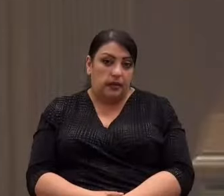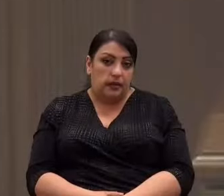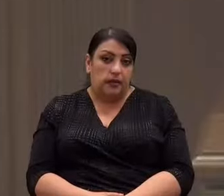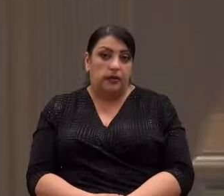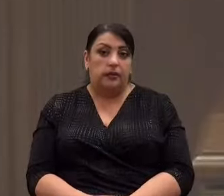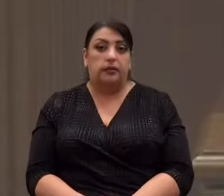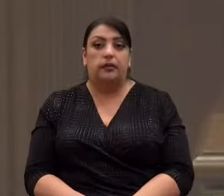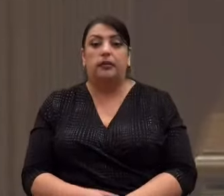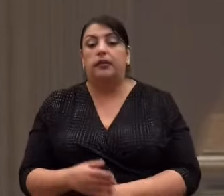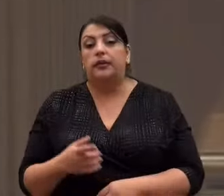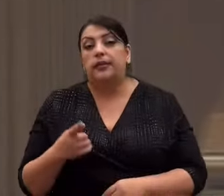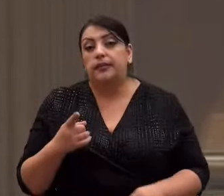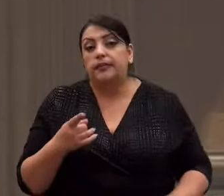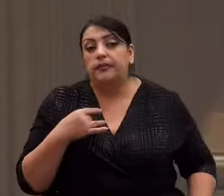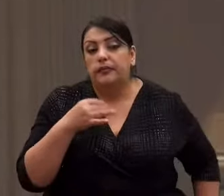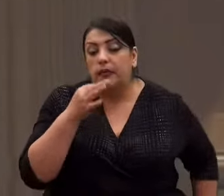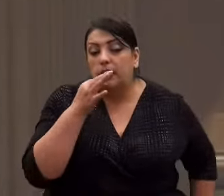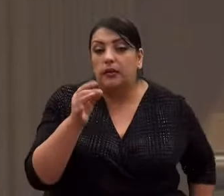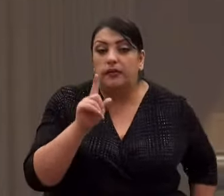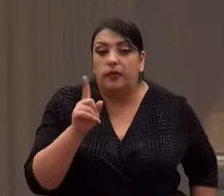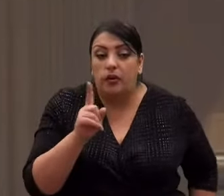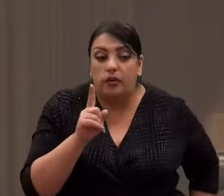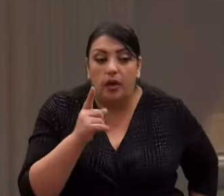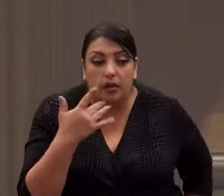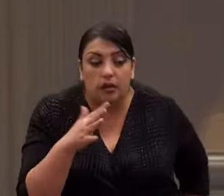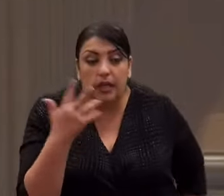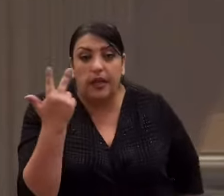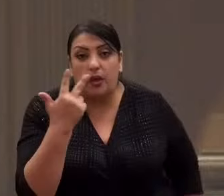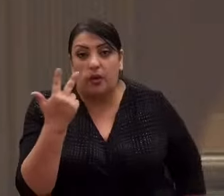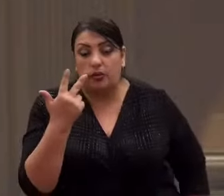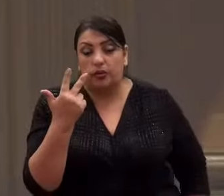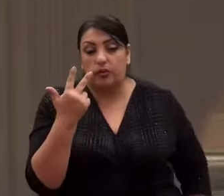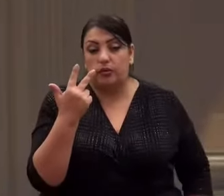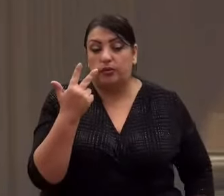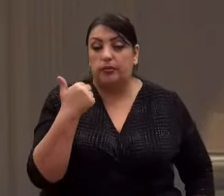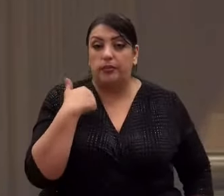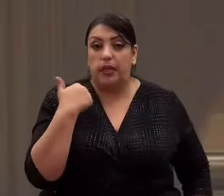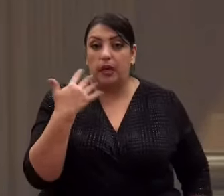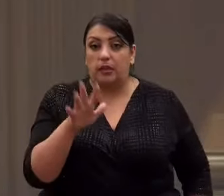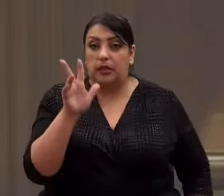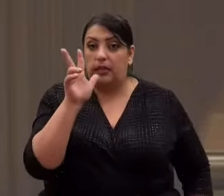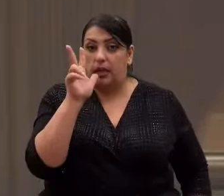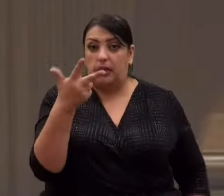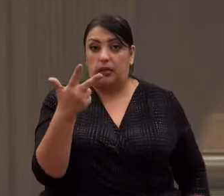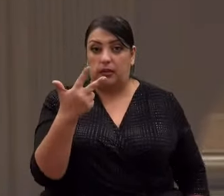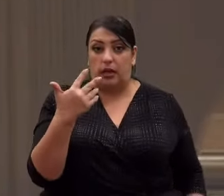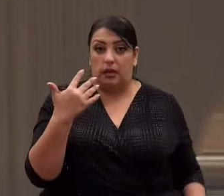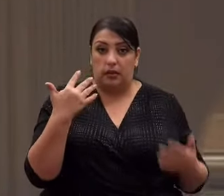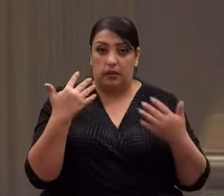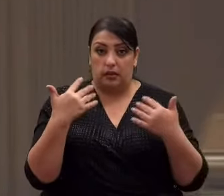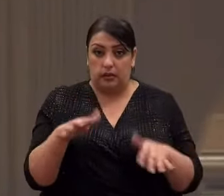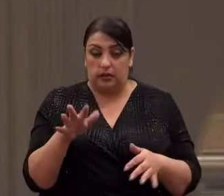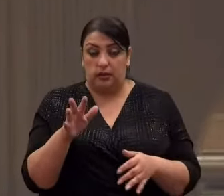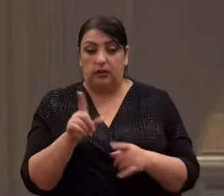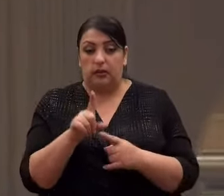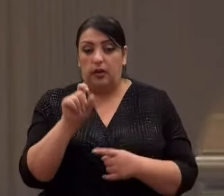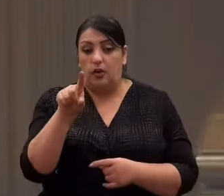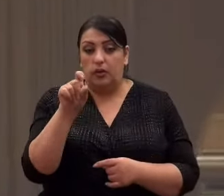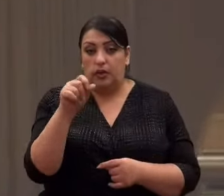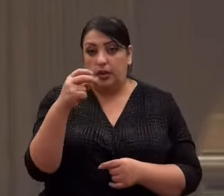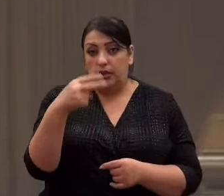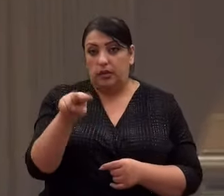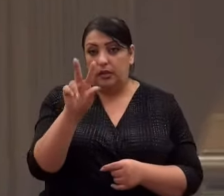Իդեպ մենք արդեն մենք 3 տարեկան ենք մոտավորապես, հսա հոկտեմբերի